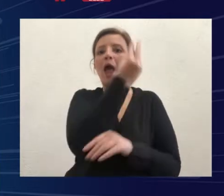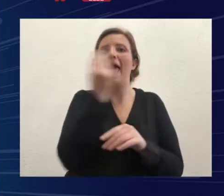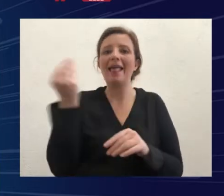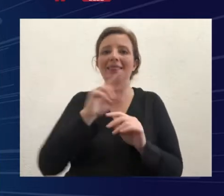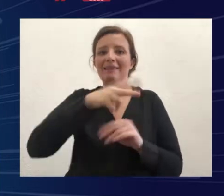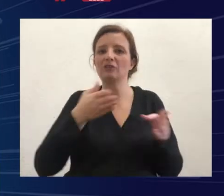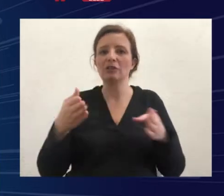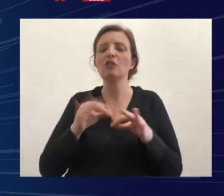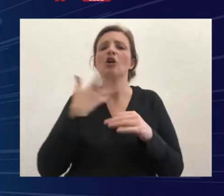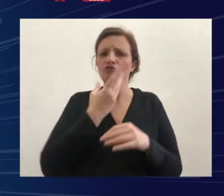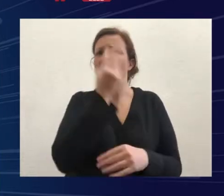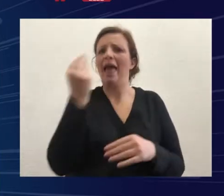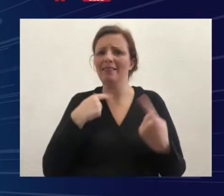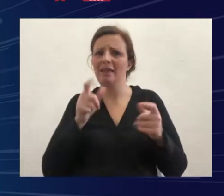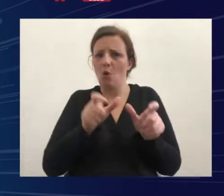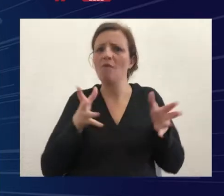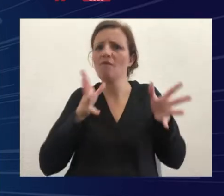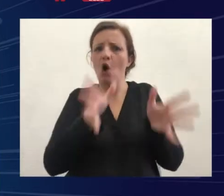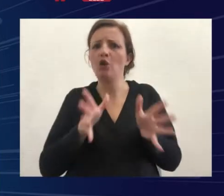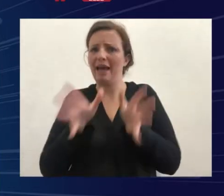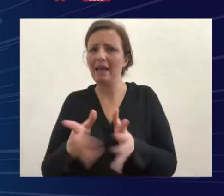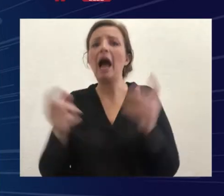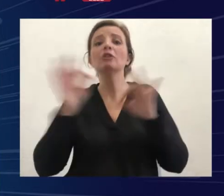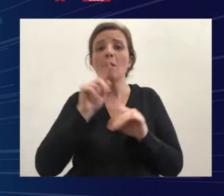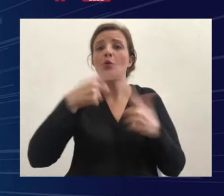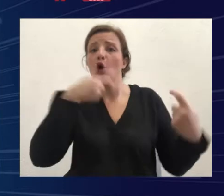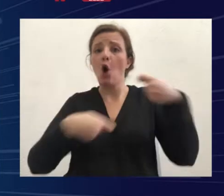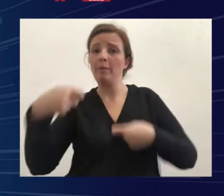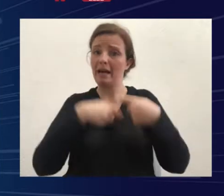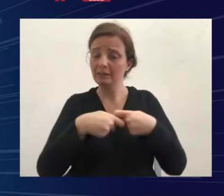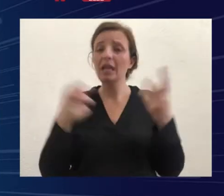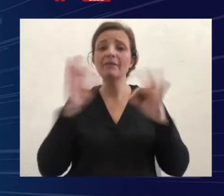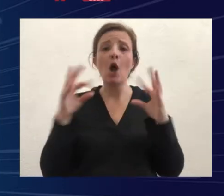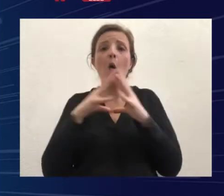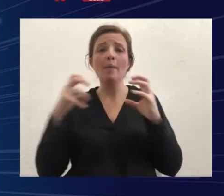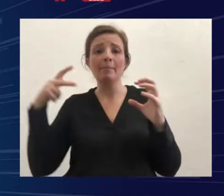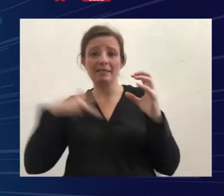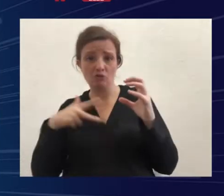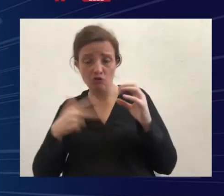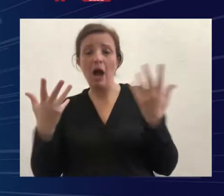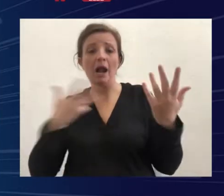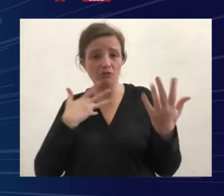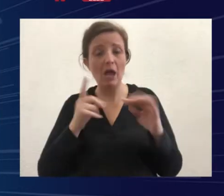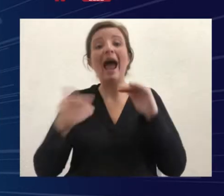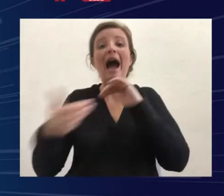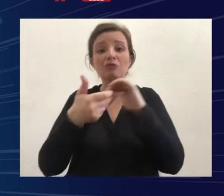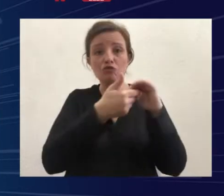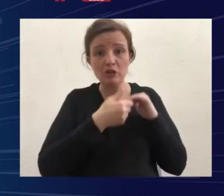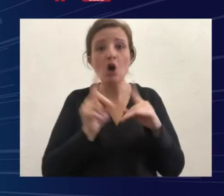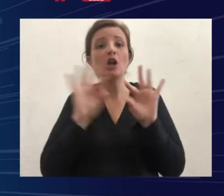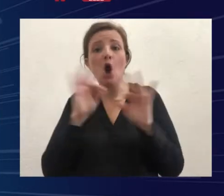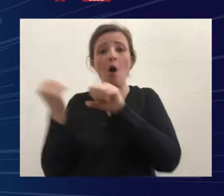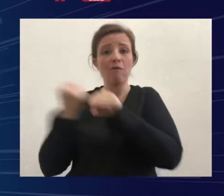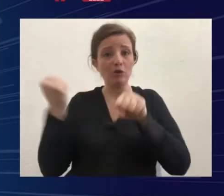appunto agli enti del terzo settore, enti di volontariato, ma anche cooperative, imprese sociali,